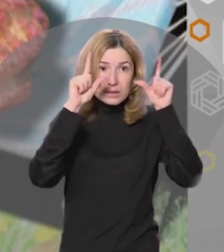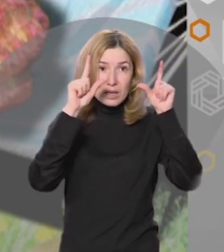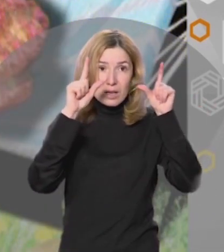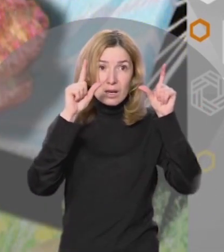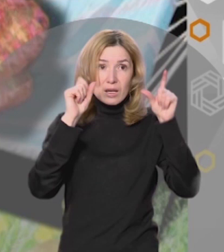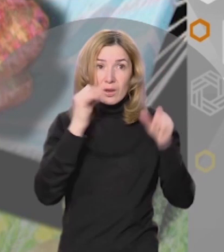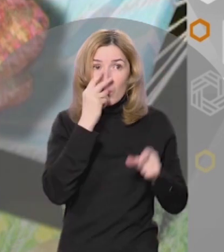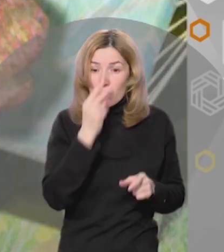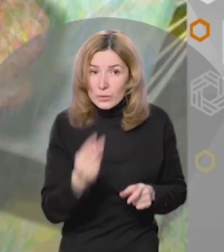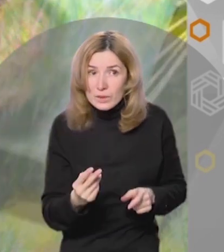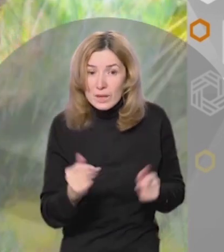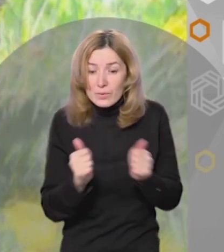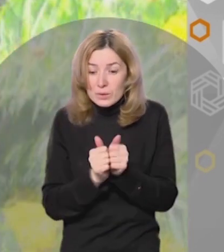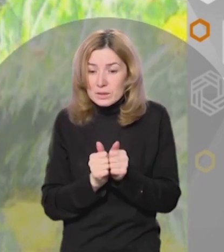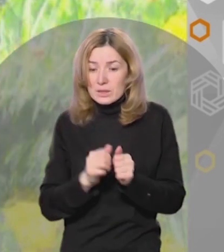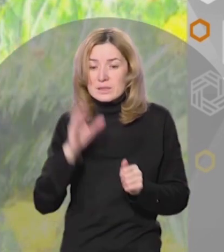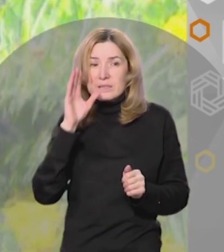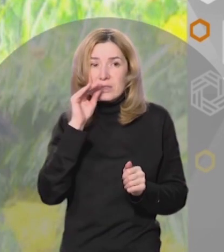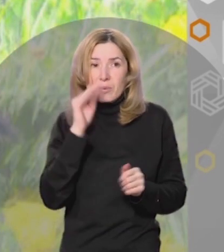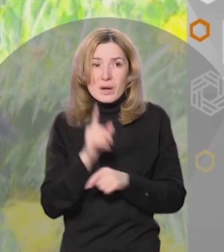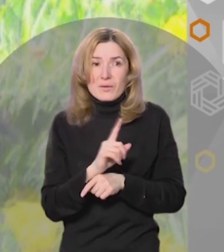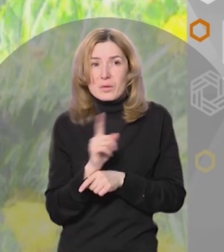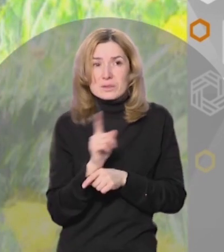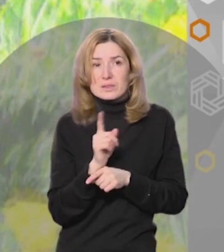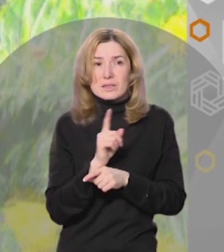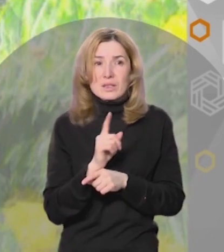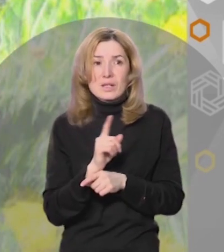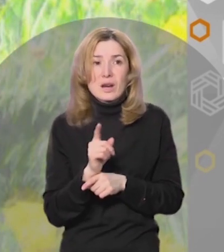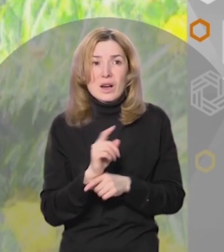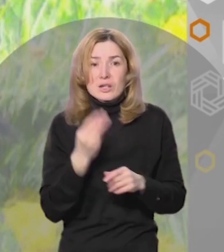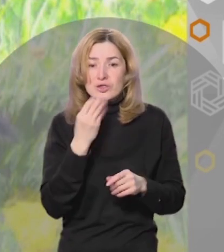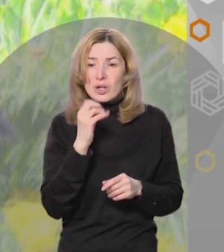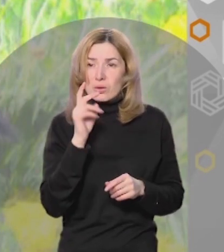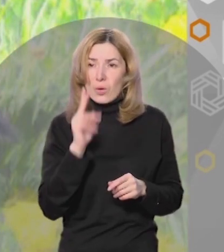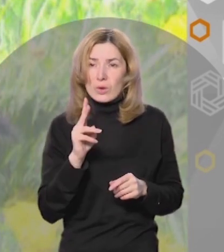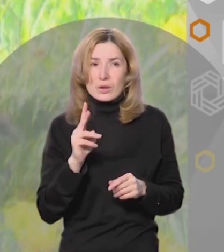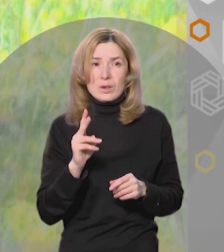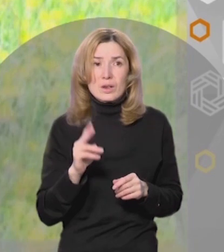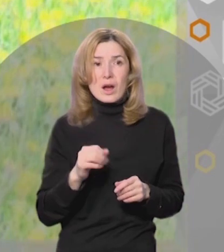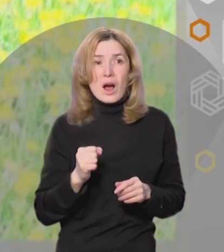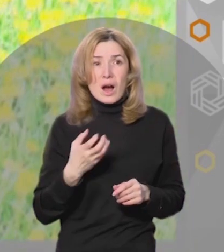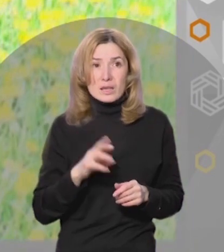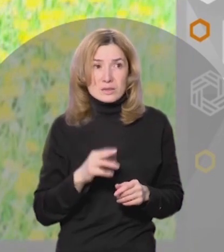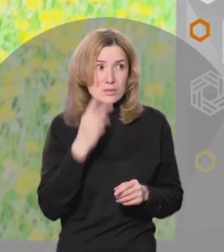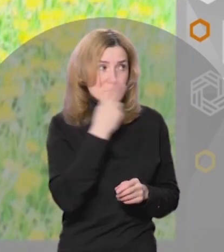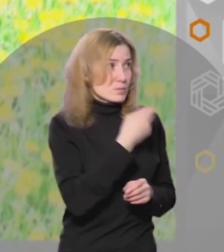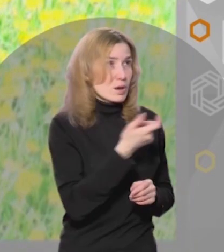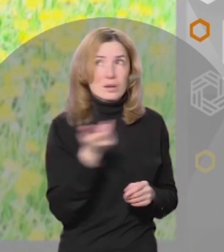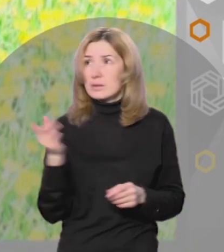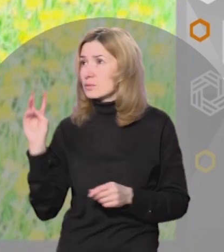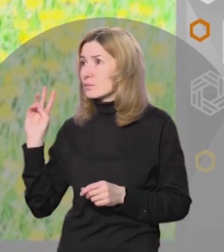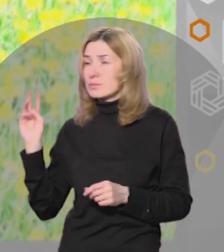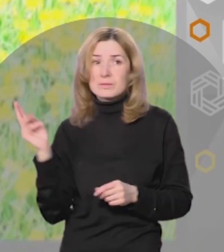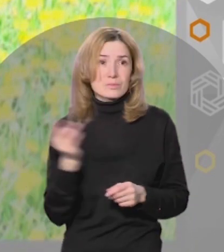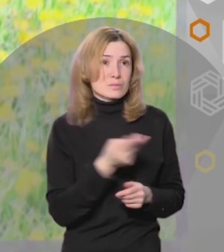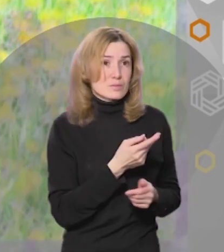глаза. Возле нее стоял и вилял хвостиком соседский щенок Тошка. Ася